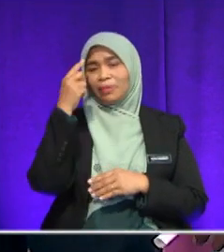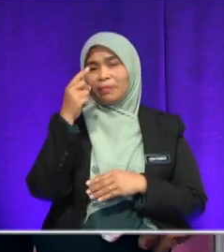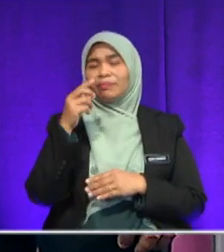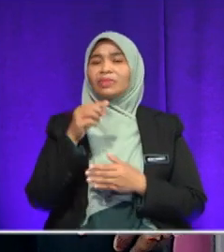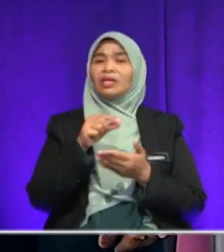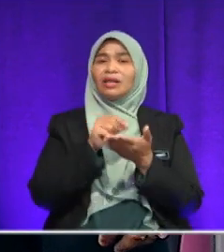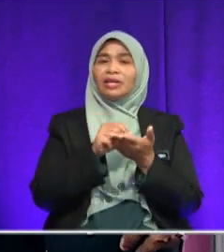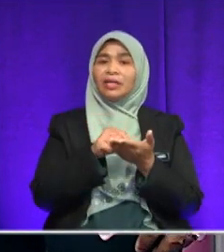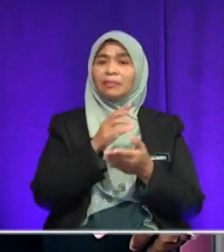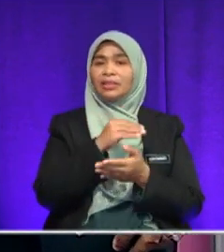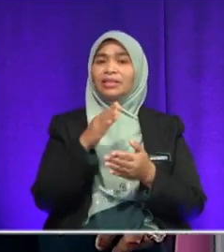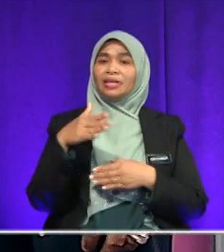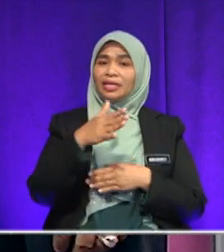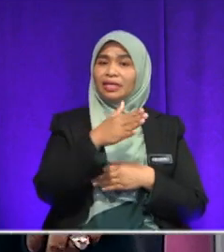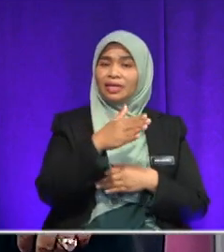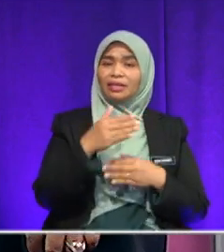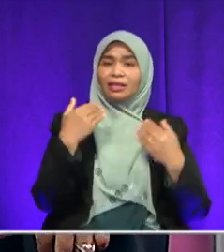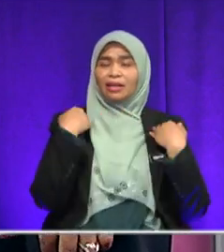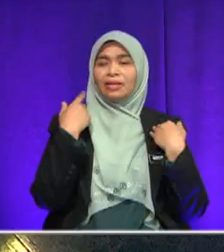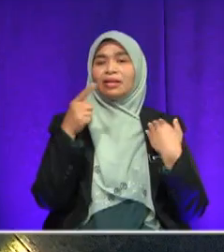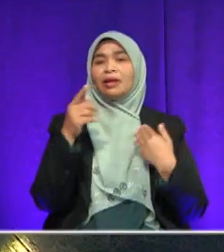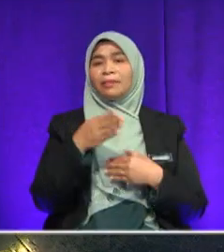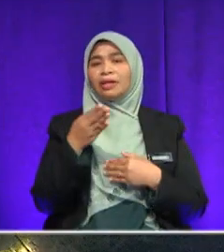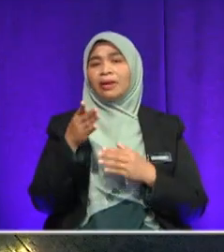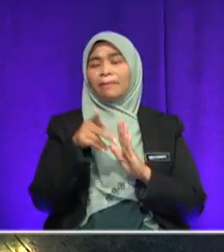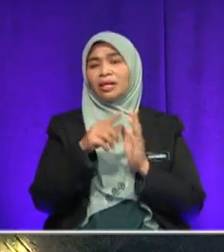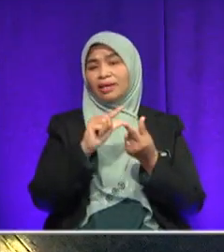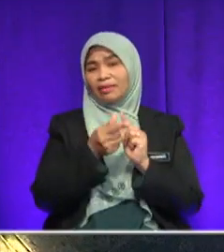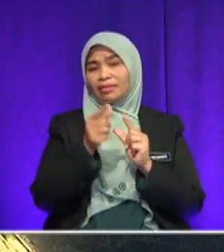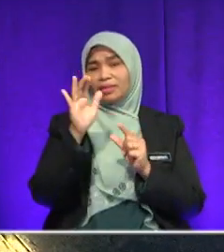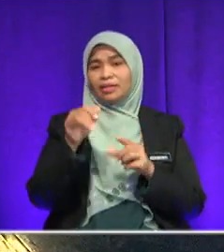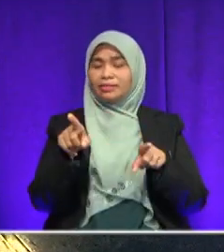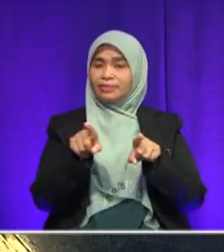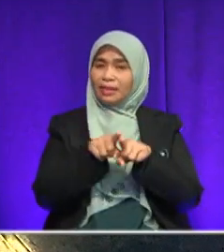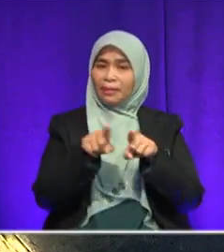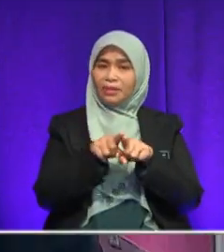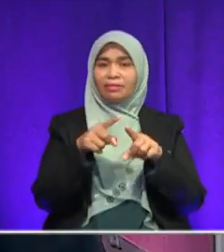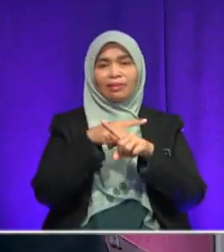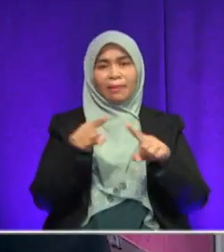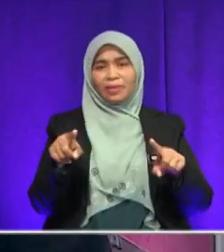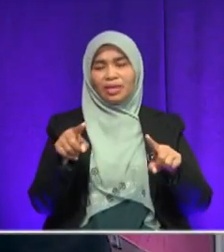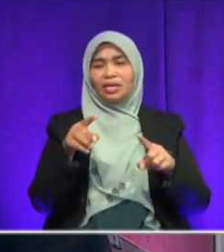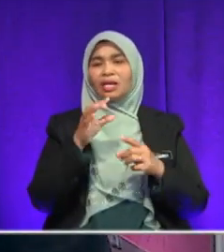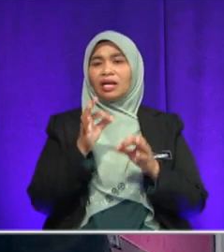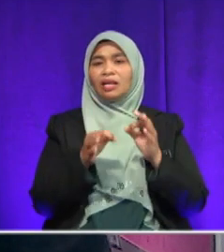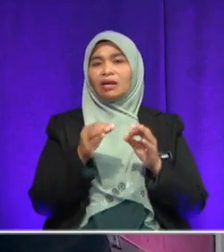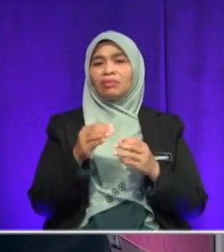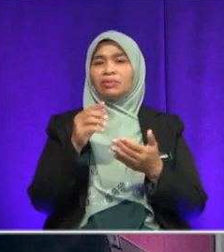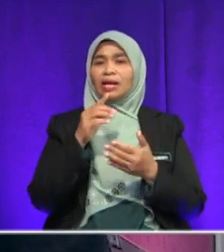merupakan barang pengganti yang sama. Sebaliknya, apabila harga ayam